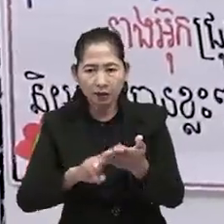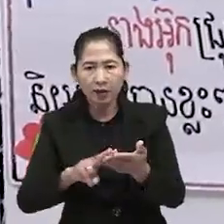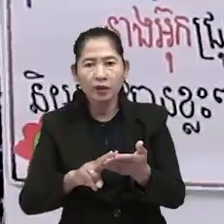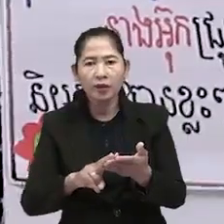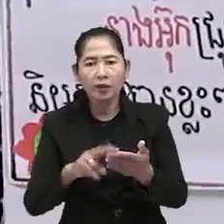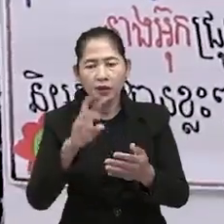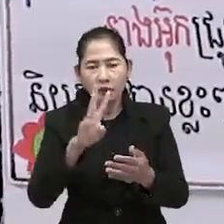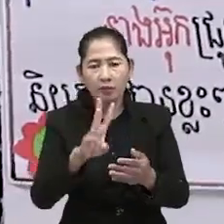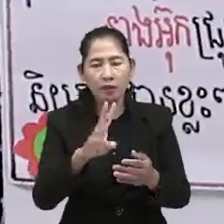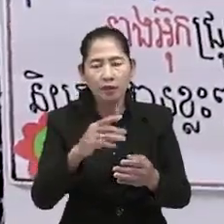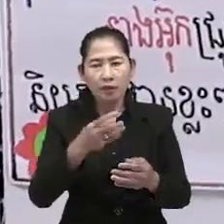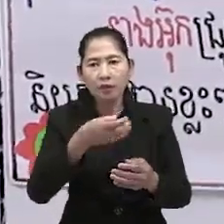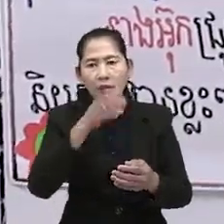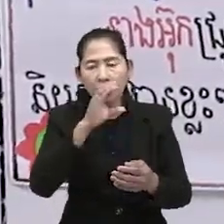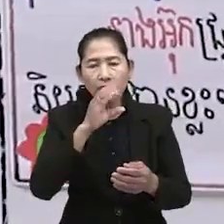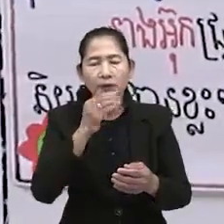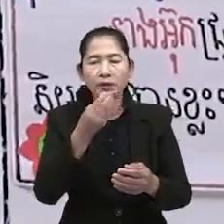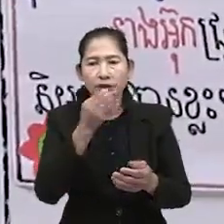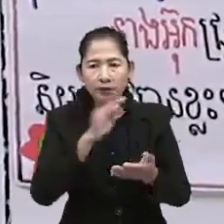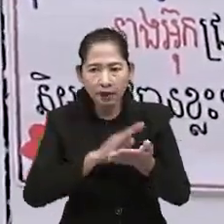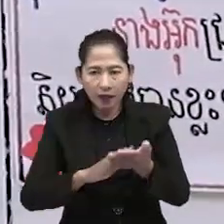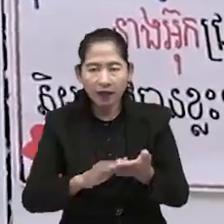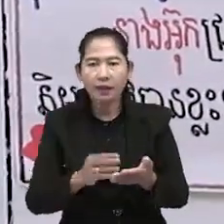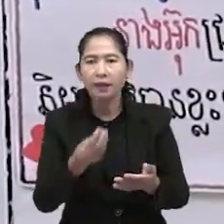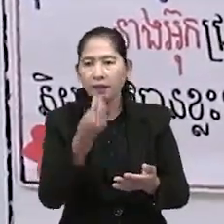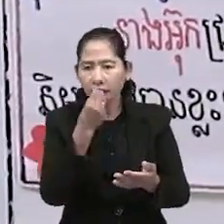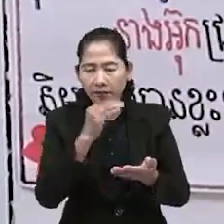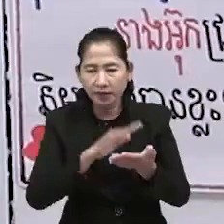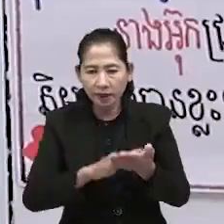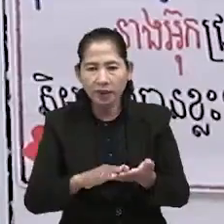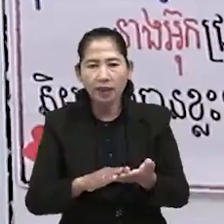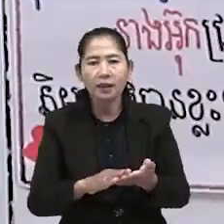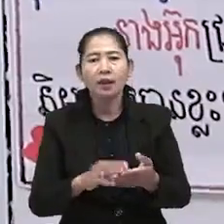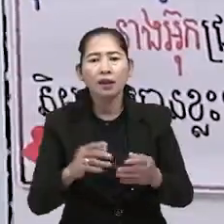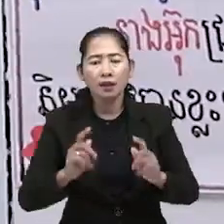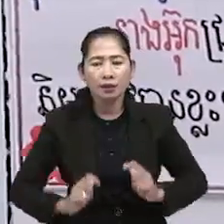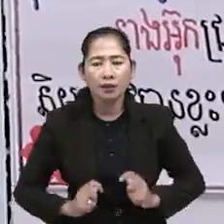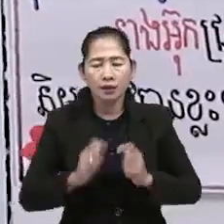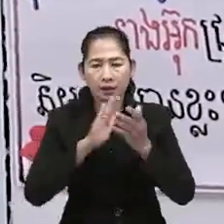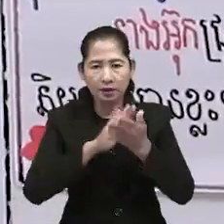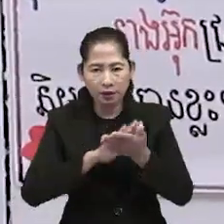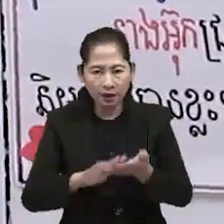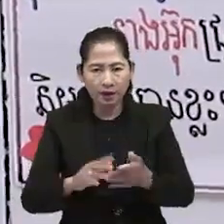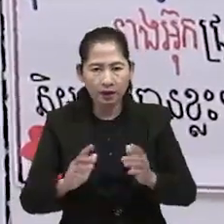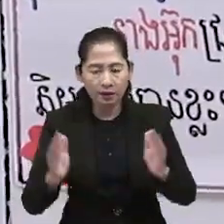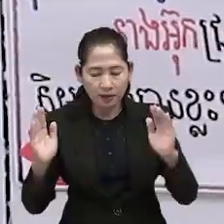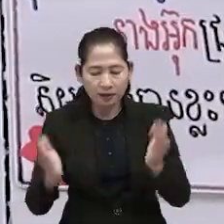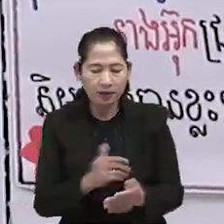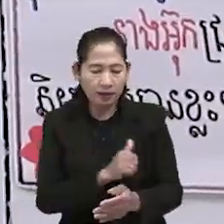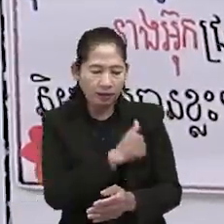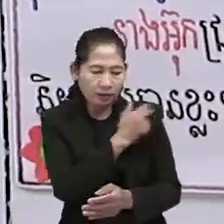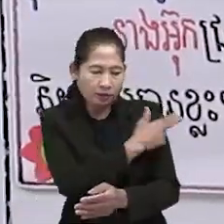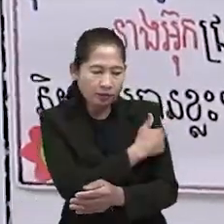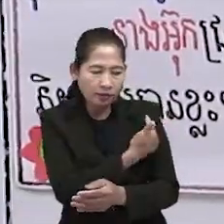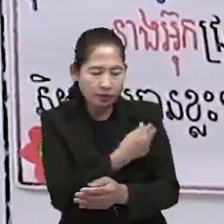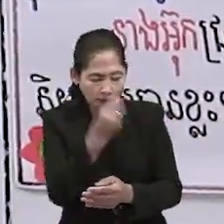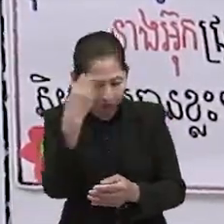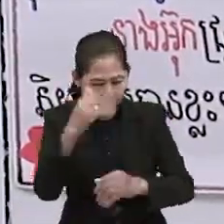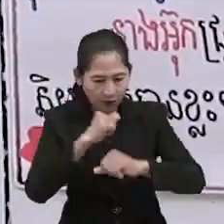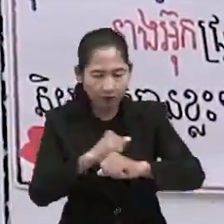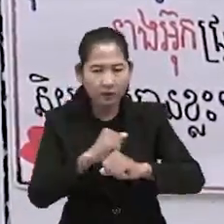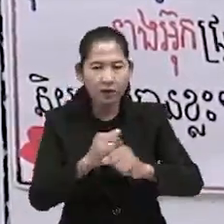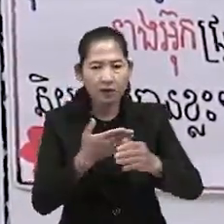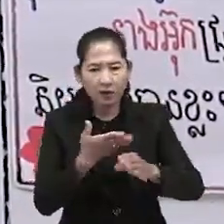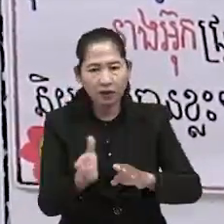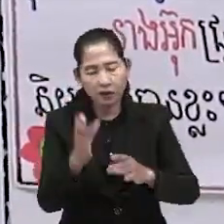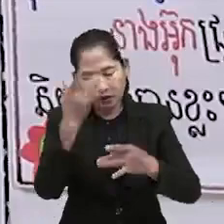នទាំង3ប្រការគឺហូបស្អាតផឹកស្អាតនិងរស់នៅស្អាតជាពិសេសស្ដាប់ទៅតាមការណែនាំរបស់ក្រសួងសុខាភិបាលដើម្បីការពារខ្លួនឯផុ